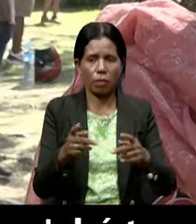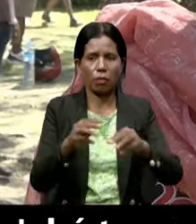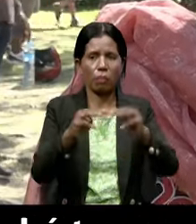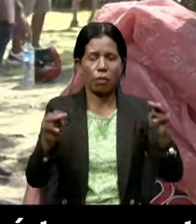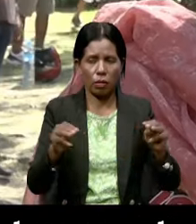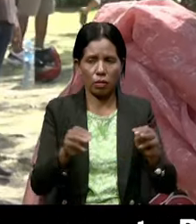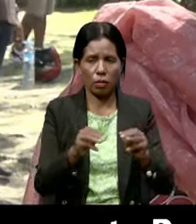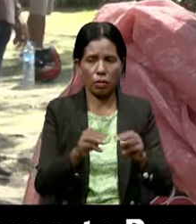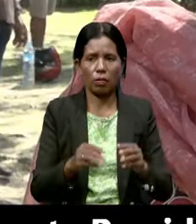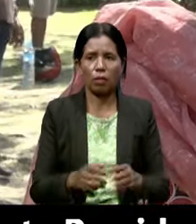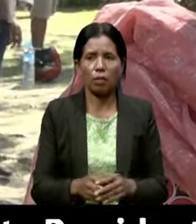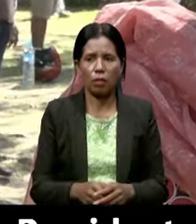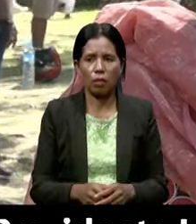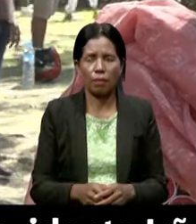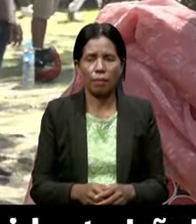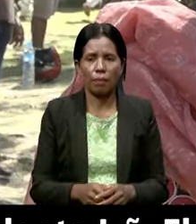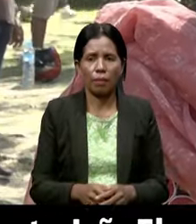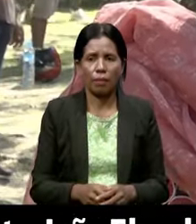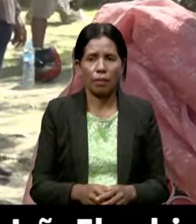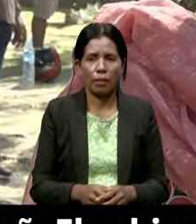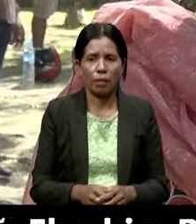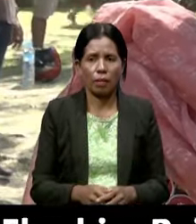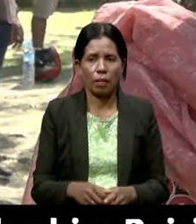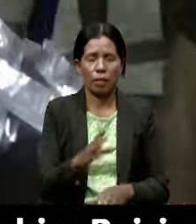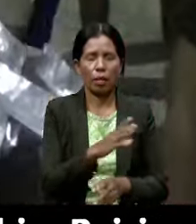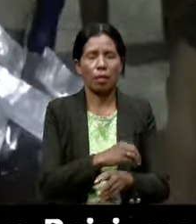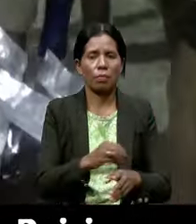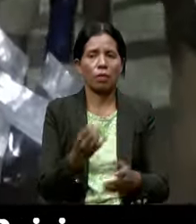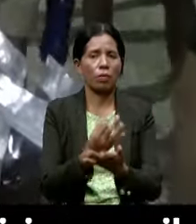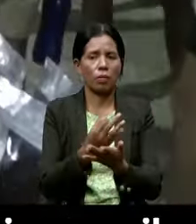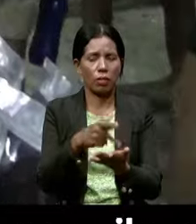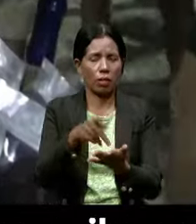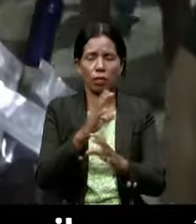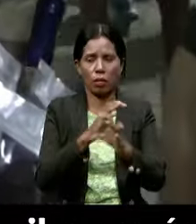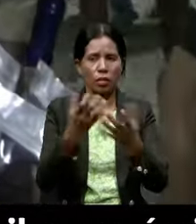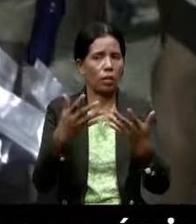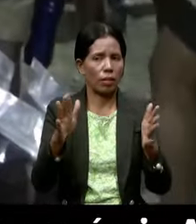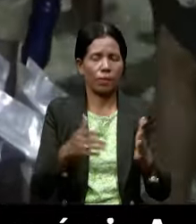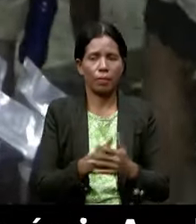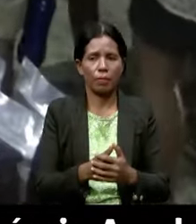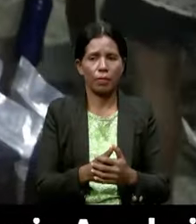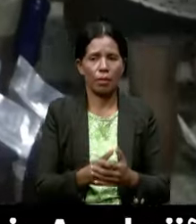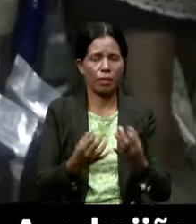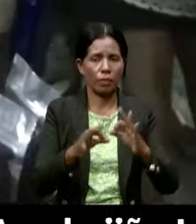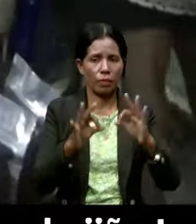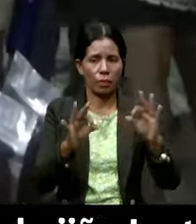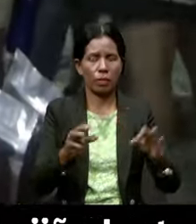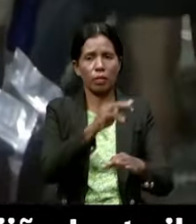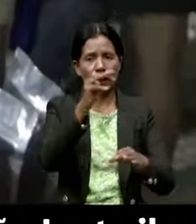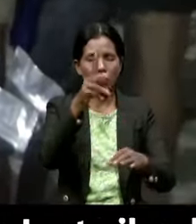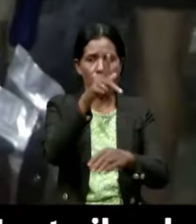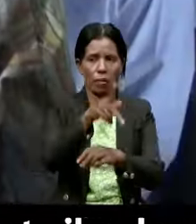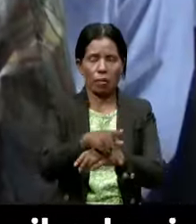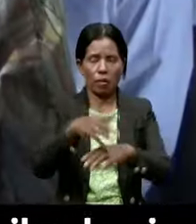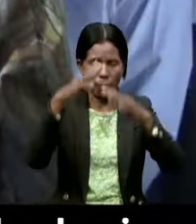be municipio ami nes transporte la iha. Terus orang sang Jemeni, apa yang enceramento feira ia segunda kalan,